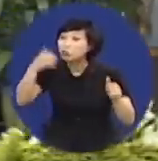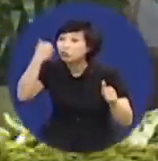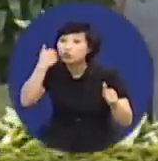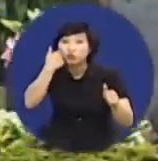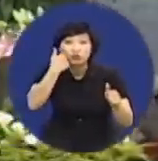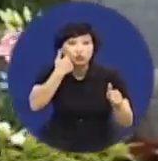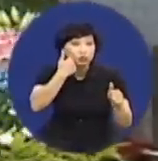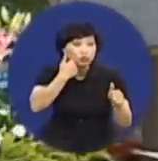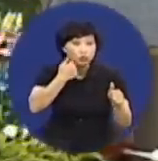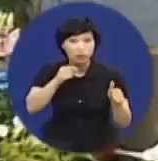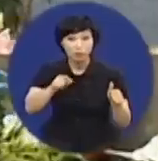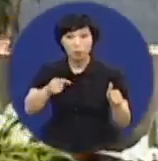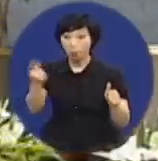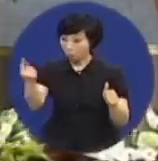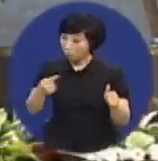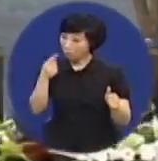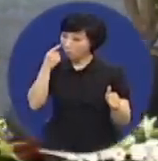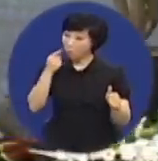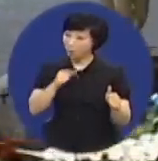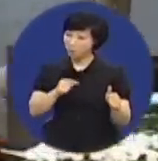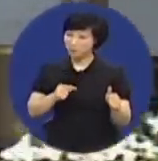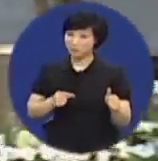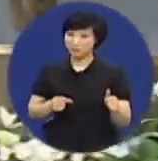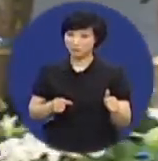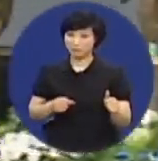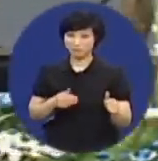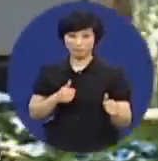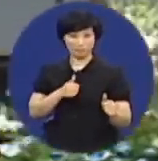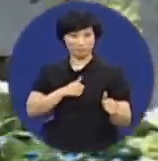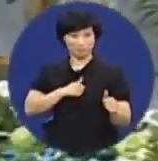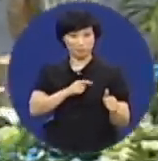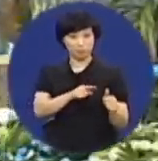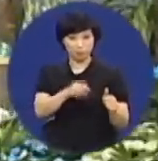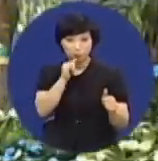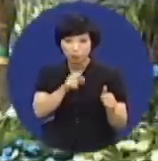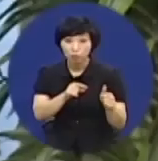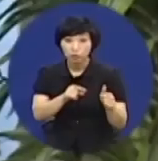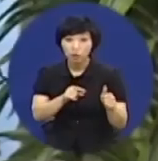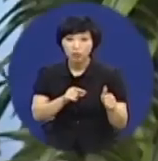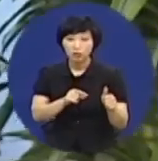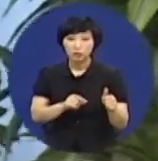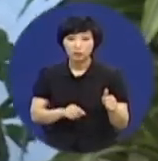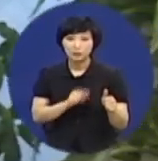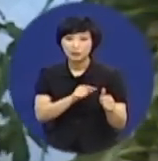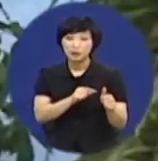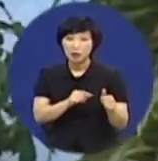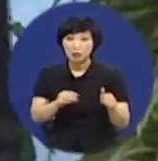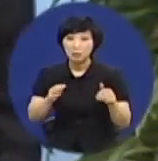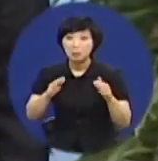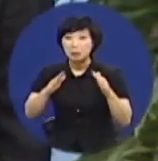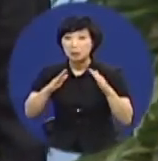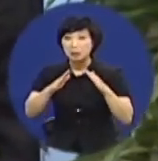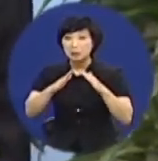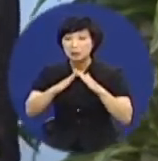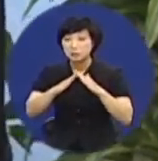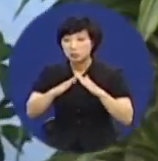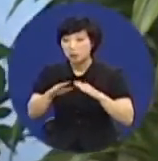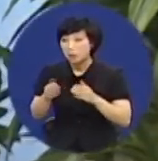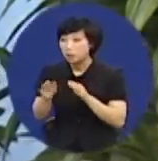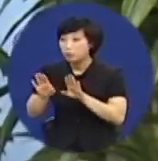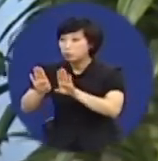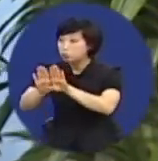ような幸せ者はいないと誇りながら生きたでしょう。しかし、金持ちの門前